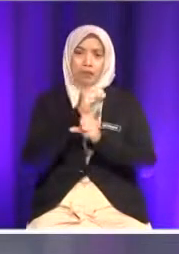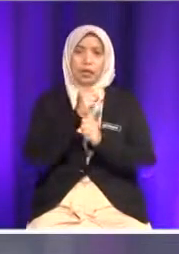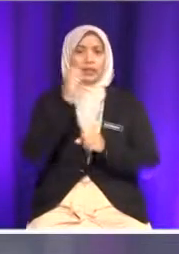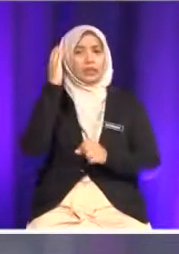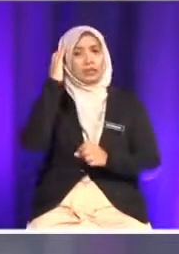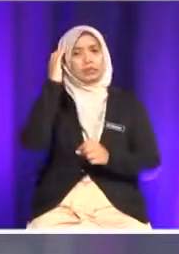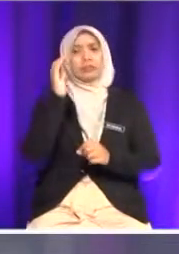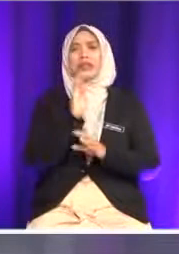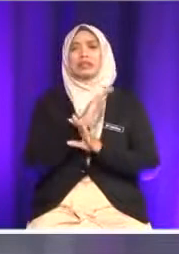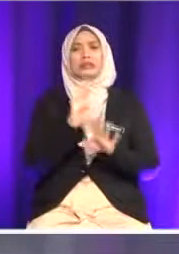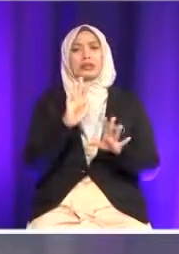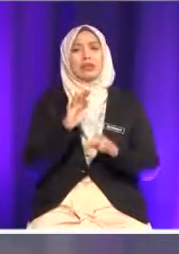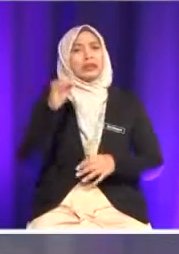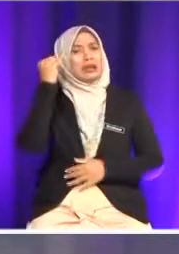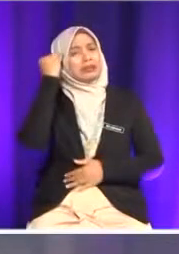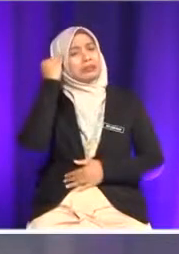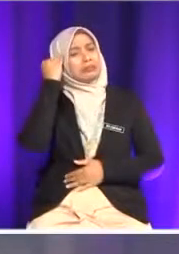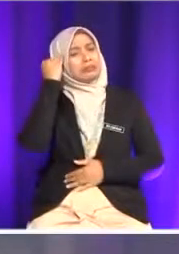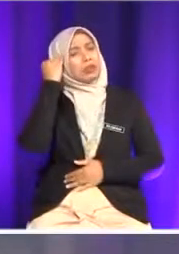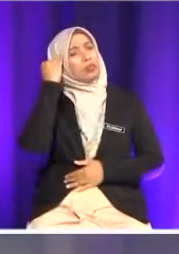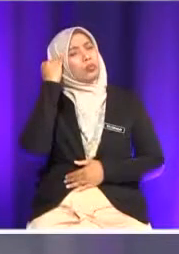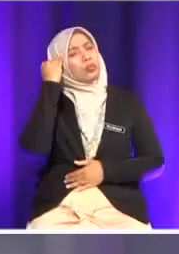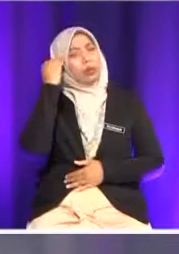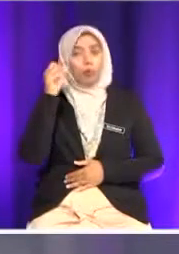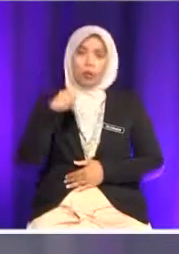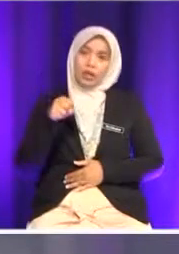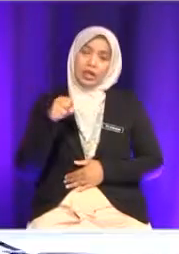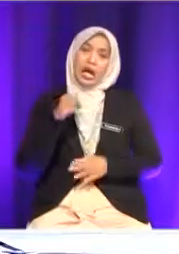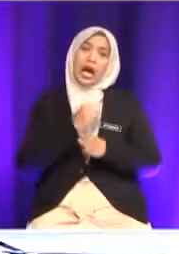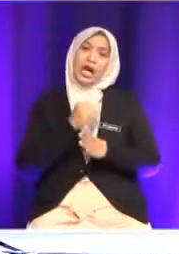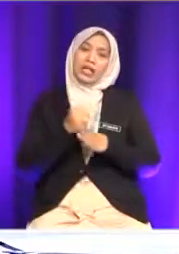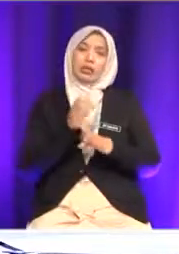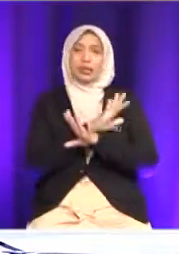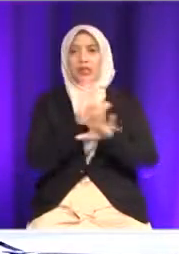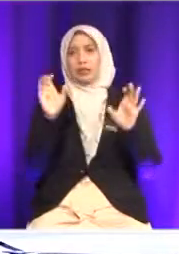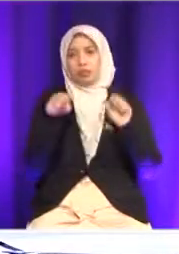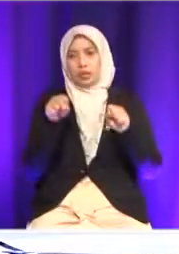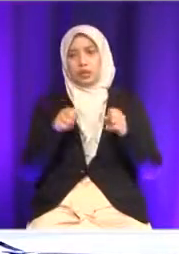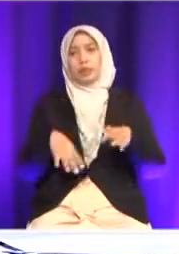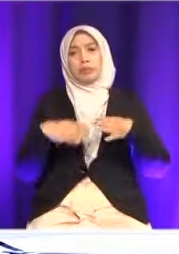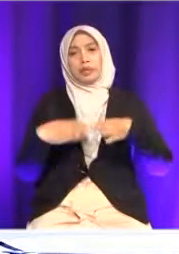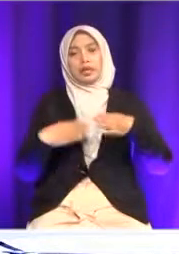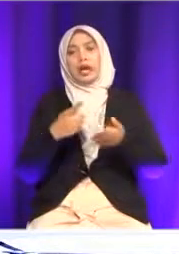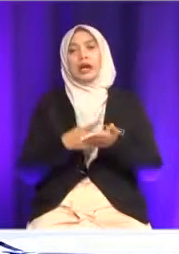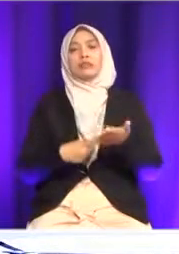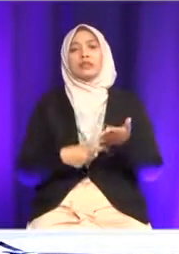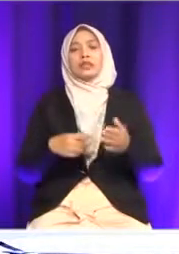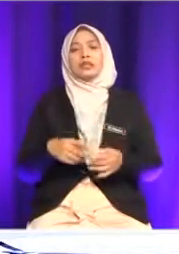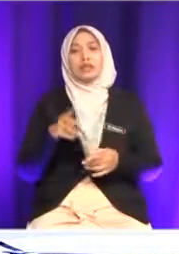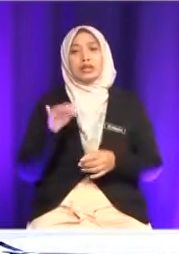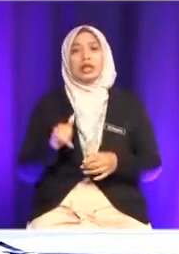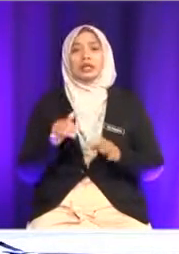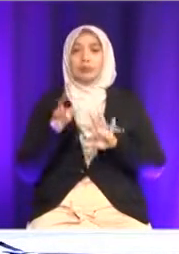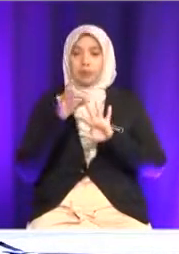sebab dia tak tahu diri dia boleh atau pembagus bidangnya manusia jadi apa antara langkah-langkah